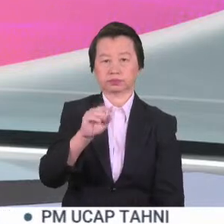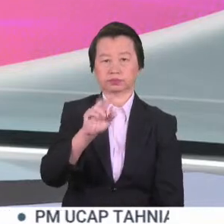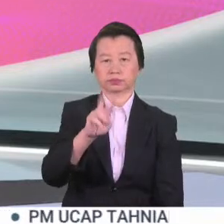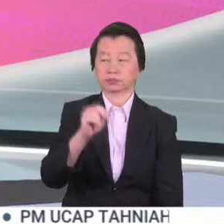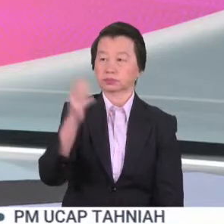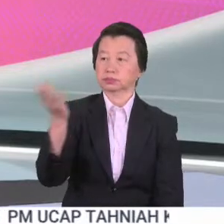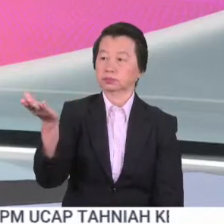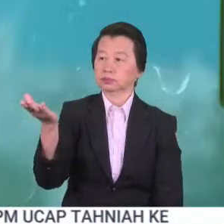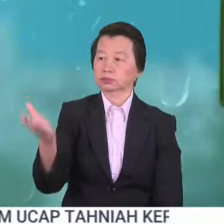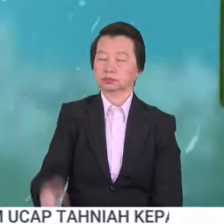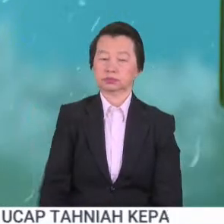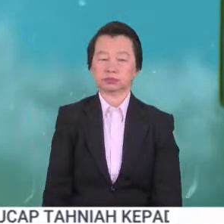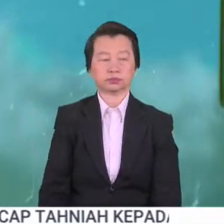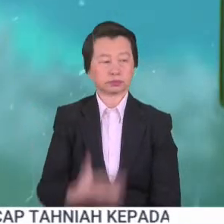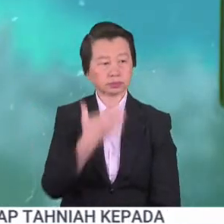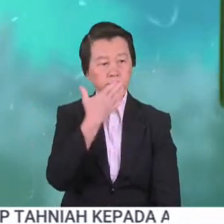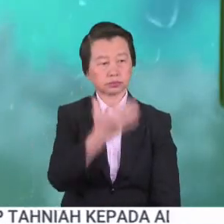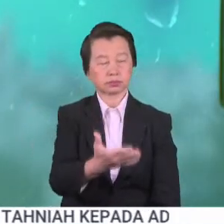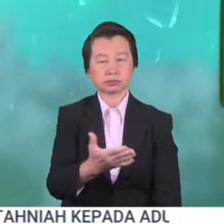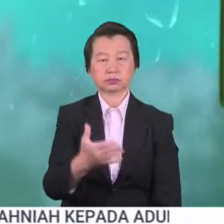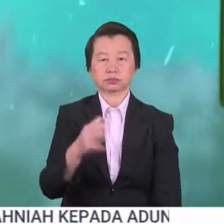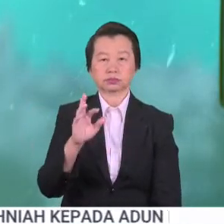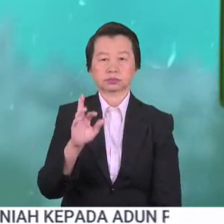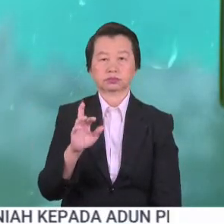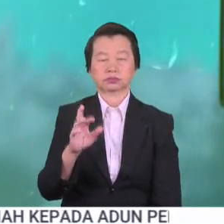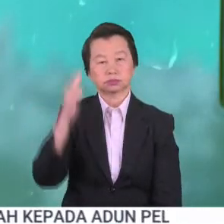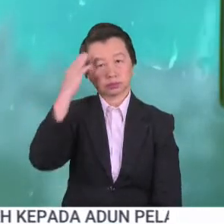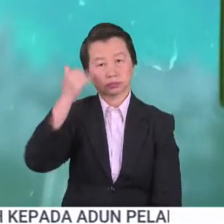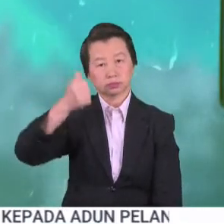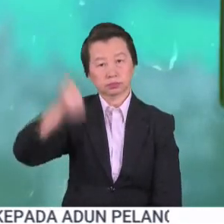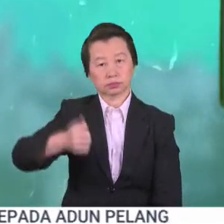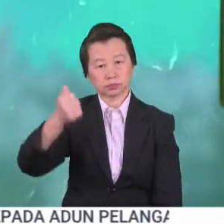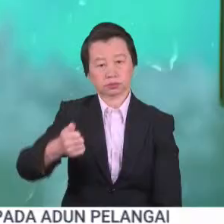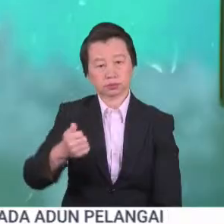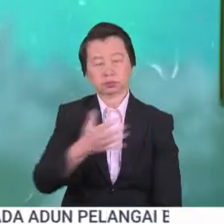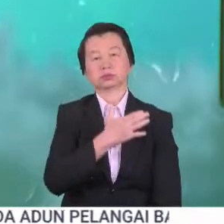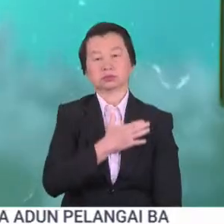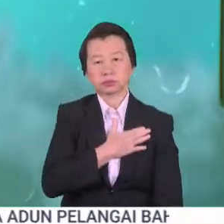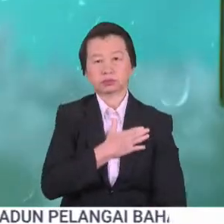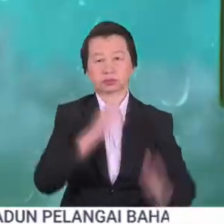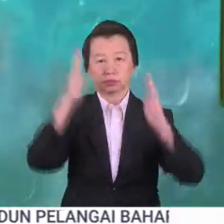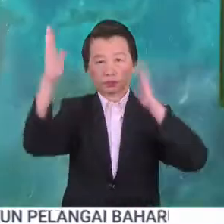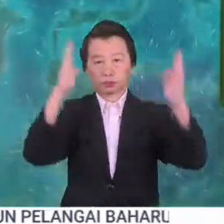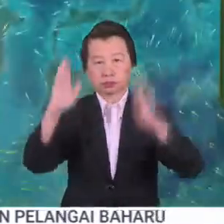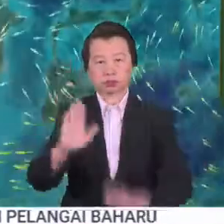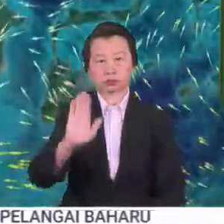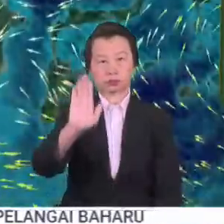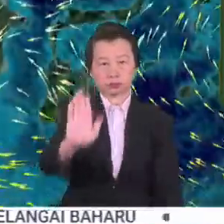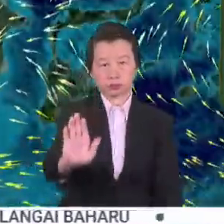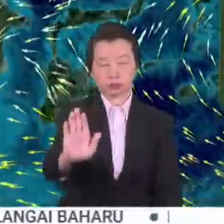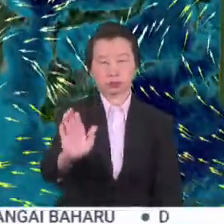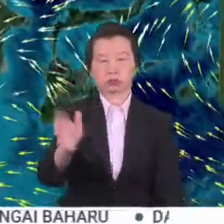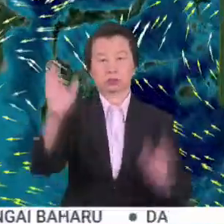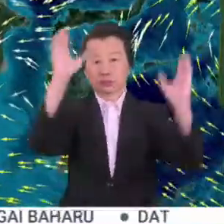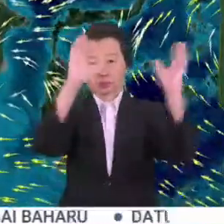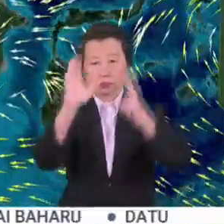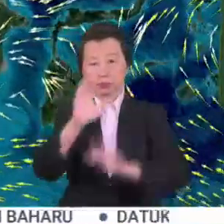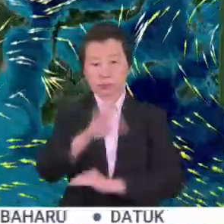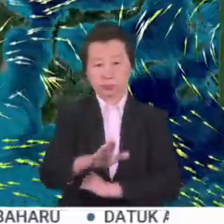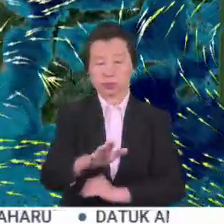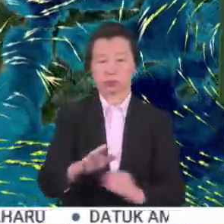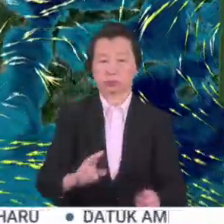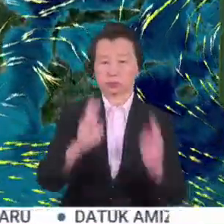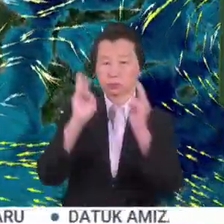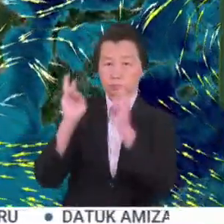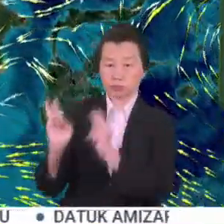Husin Baik terima kasih kepada Nurul di angkasauri Assalamualaikum dan salam Malaysia badani baik laporan cuaca pada petang ini kita